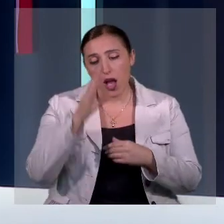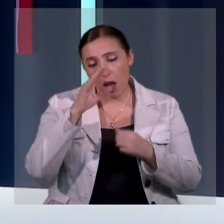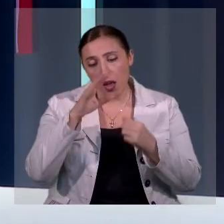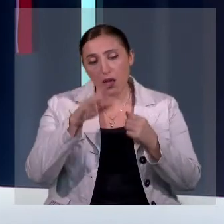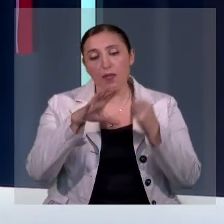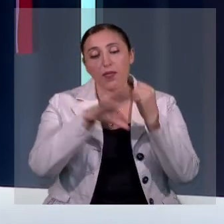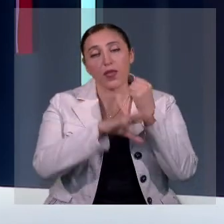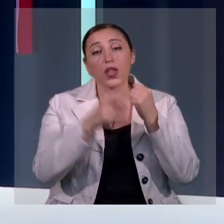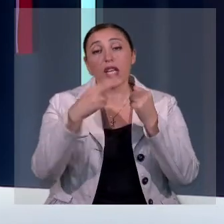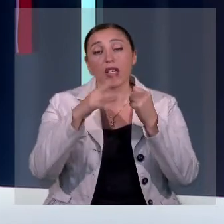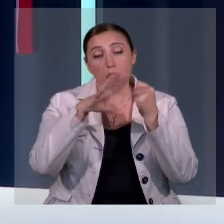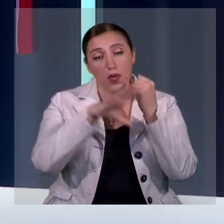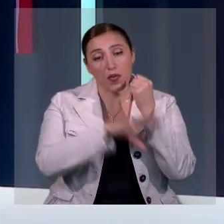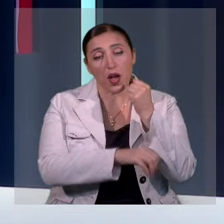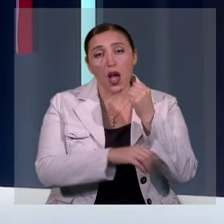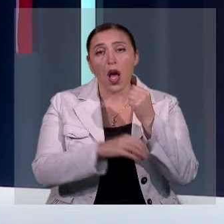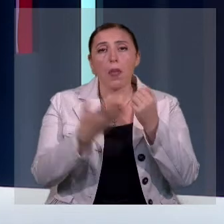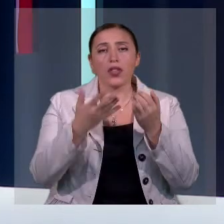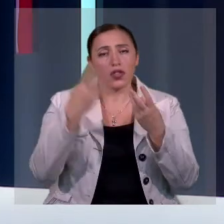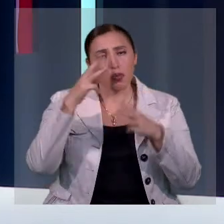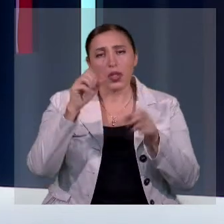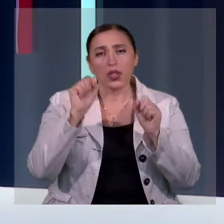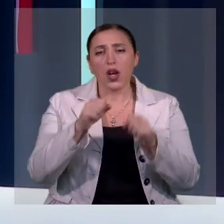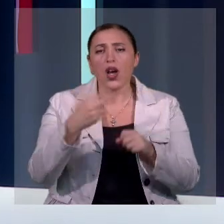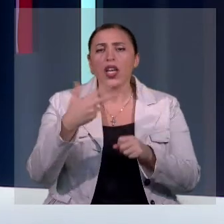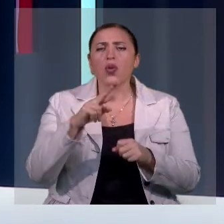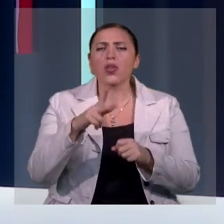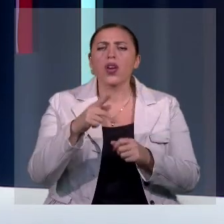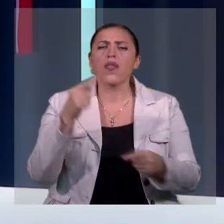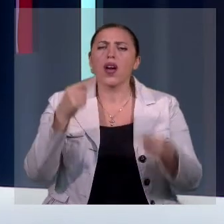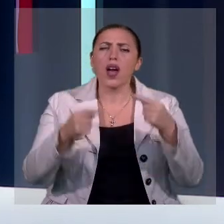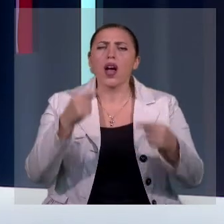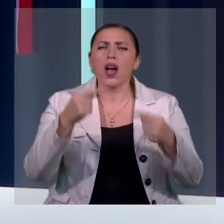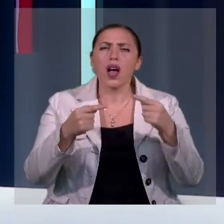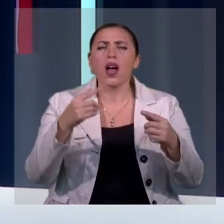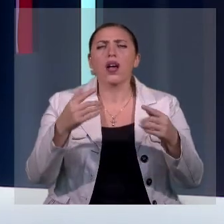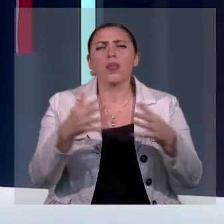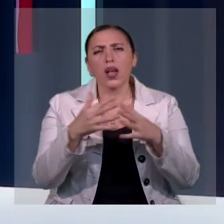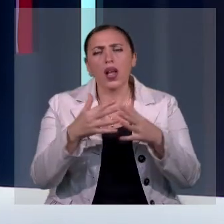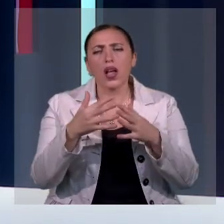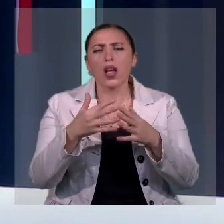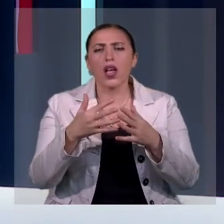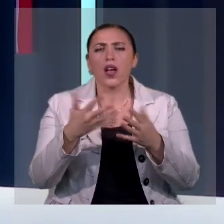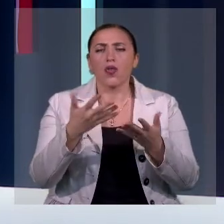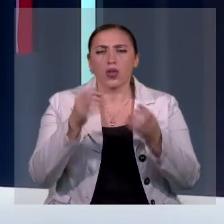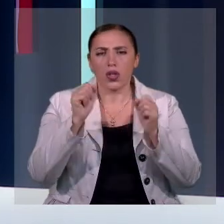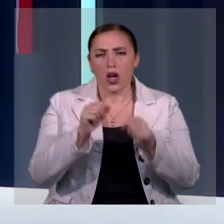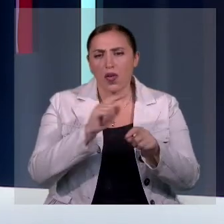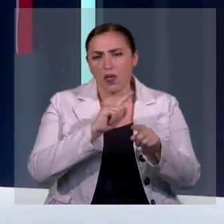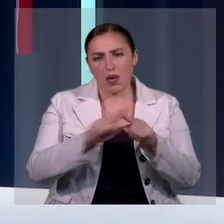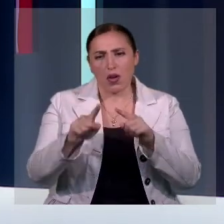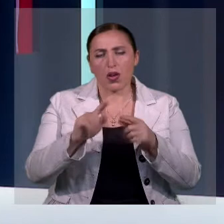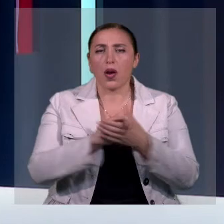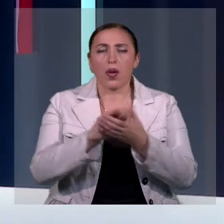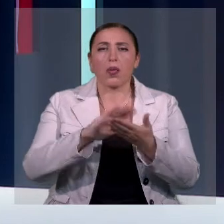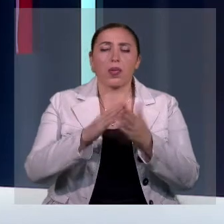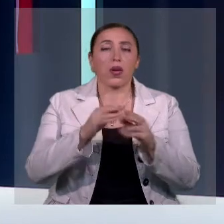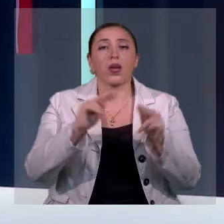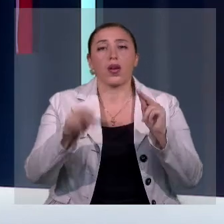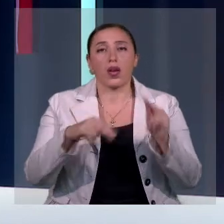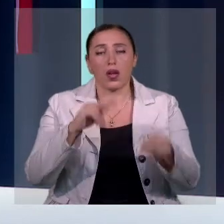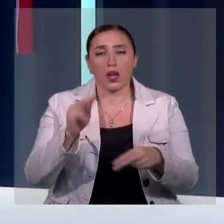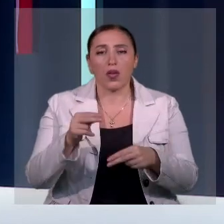թե ինչպես է հնարավոր երեսնամյա կոնֆլիկտը երկու ամսում կարգավորել, երբ առանցքային հարցերում այսօր էլ կողմերը տարակարծիք